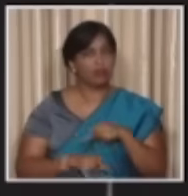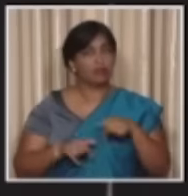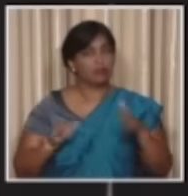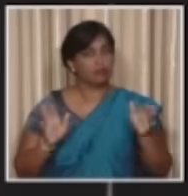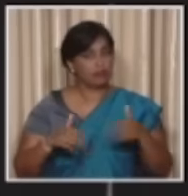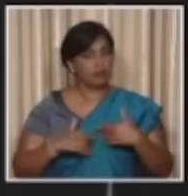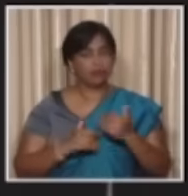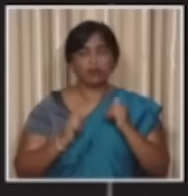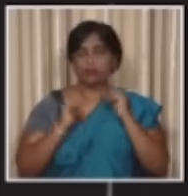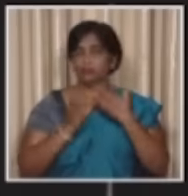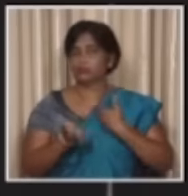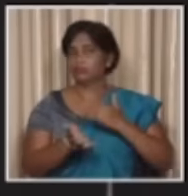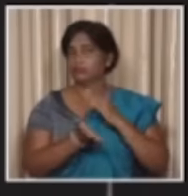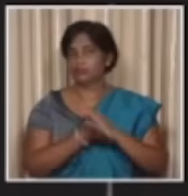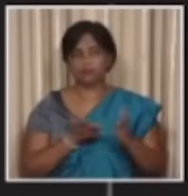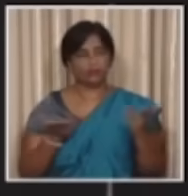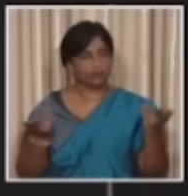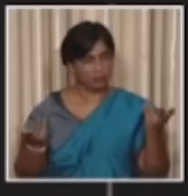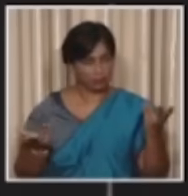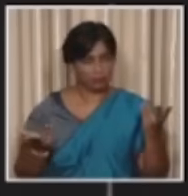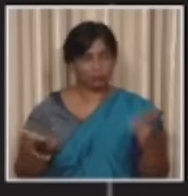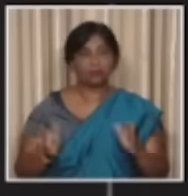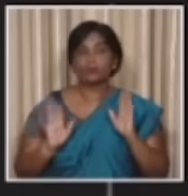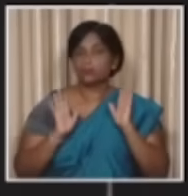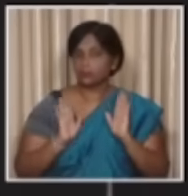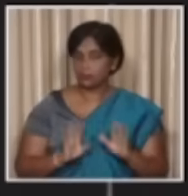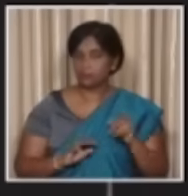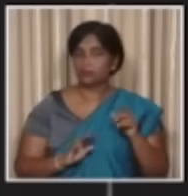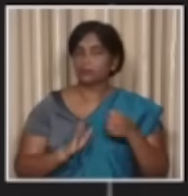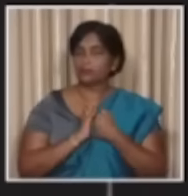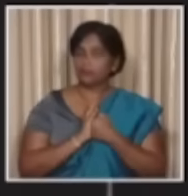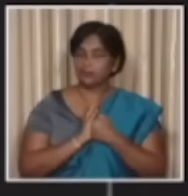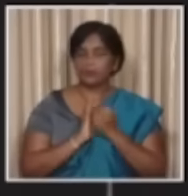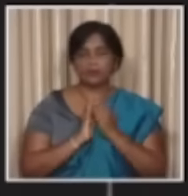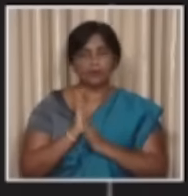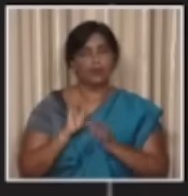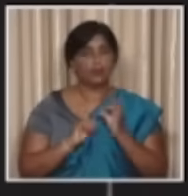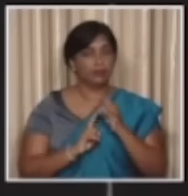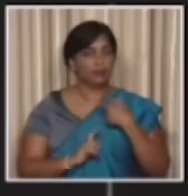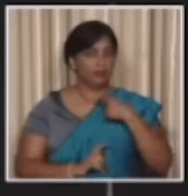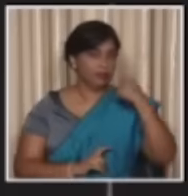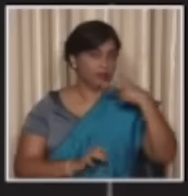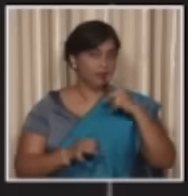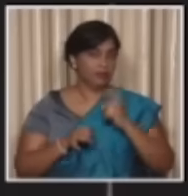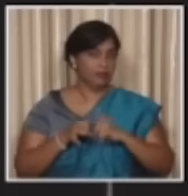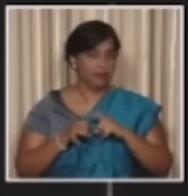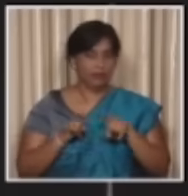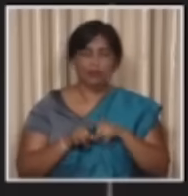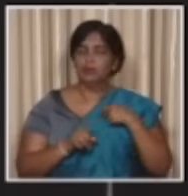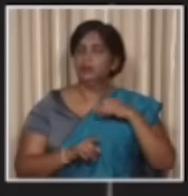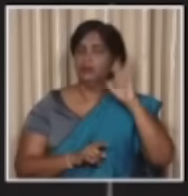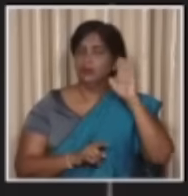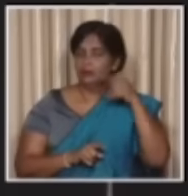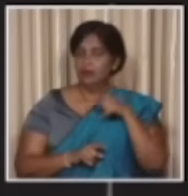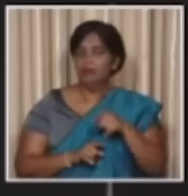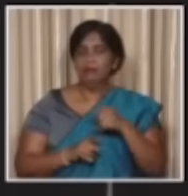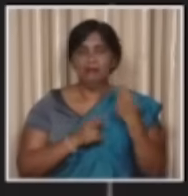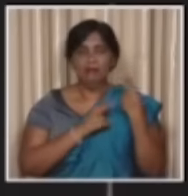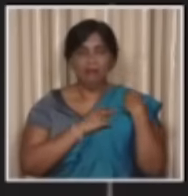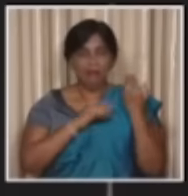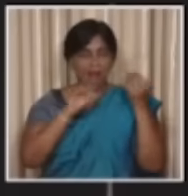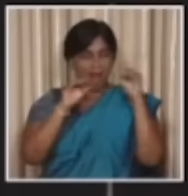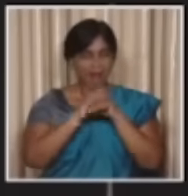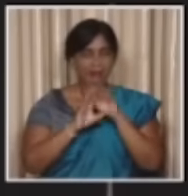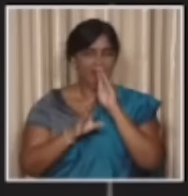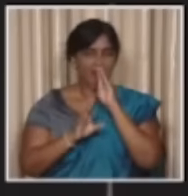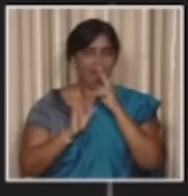තාමත් ඒ අයට සාධාරණත්වයක් ඉෂ්ට වෙලා නැහැ. හැබැයි ගරු ඇමතුමා මගේ දෙවනි ප්‍රශ්නේ අනුව විශේෂයෙන්ම මේ තනතුරු වල ඉන්න